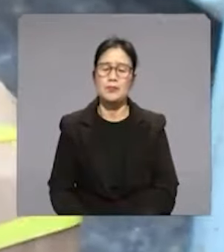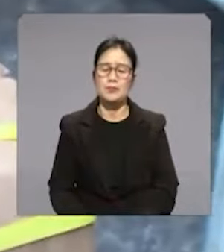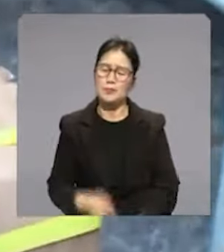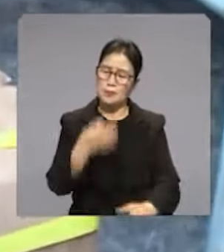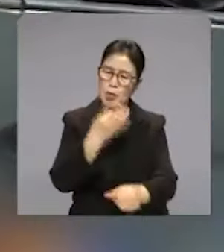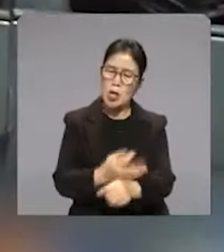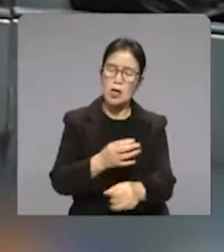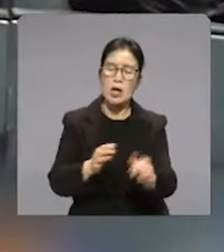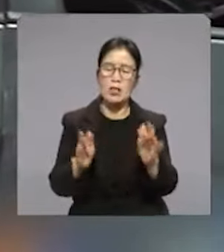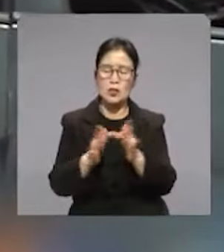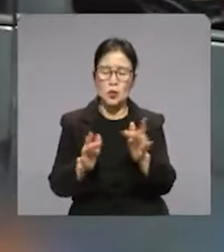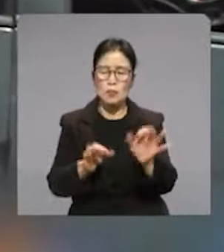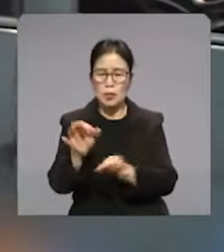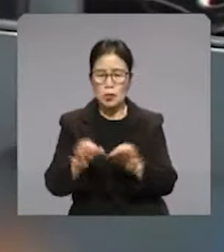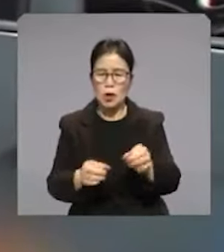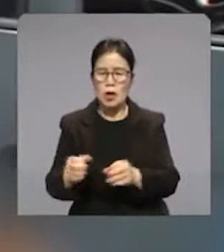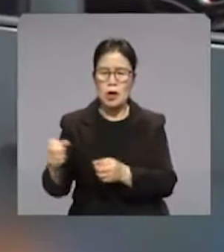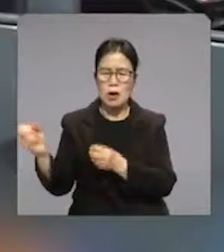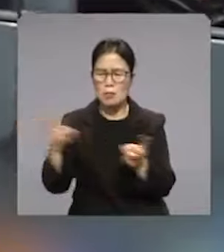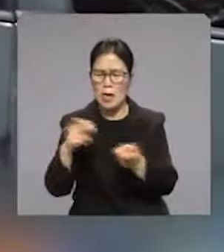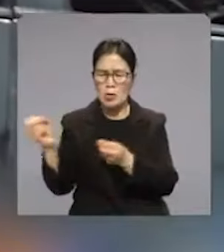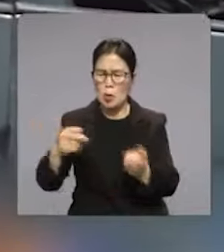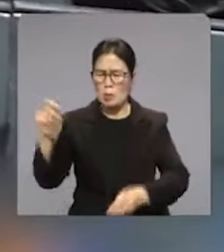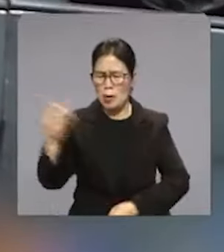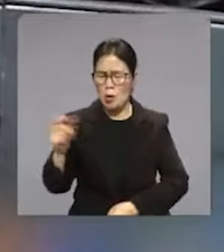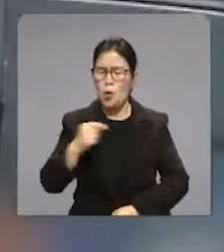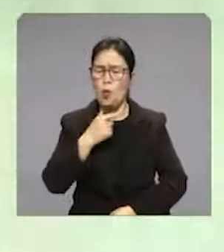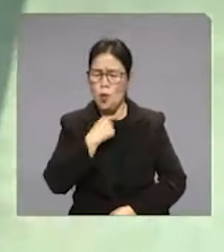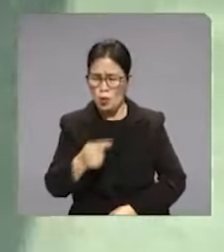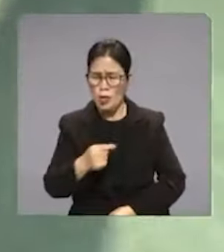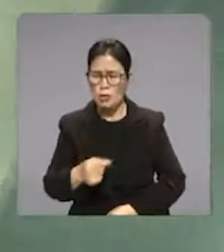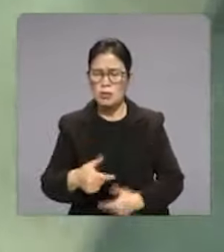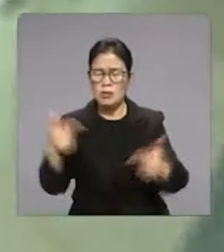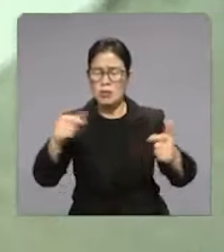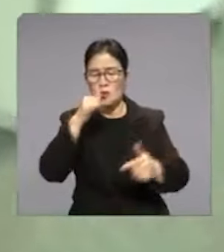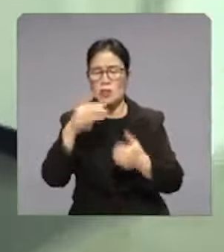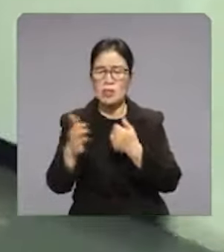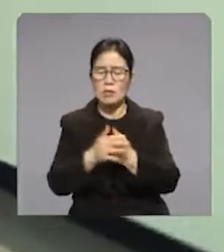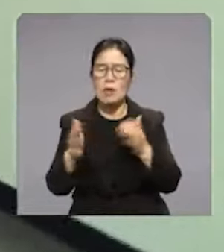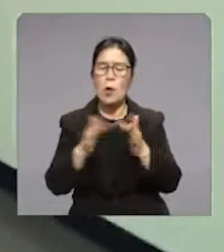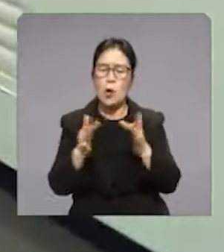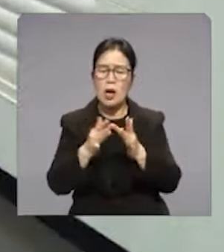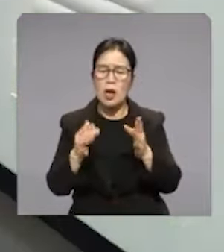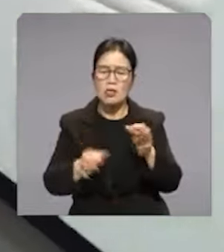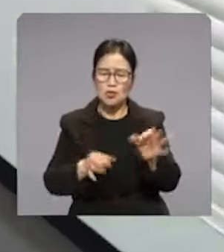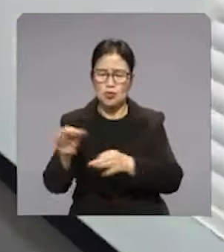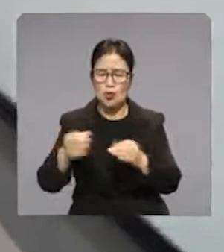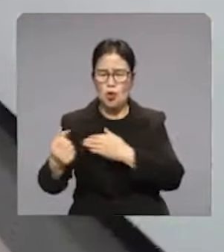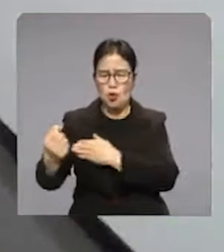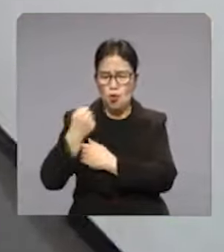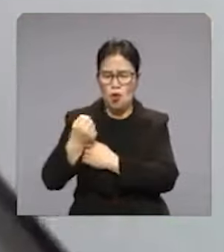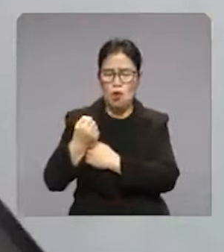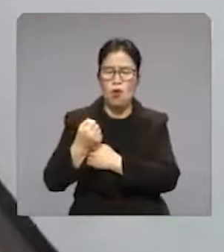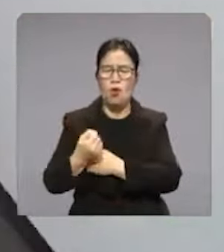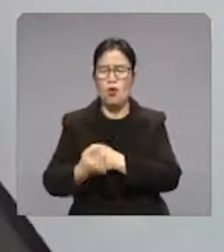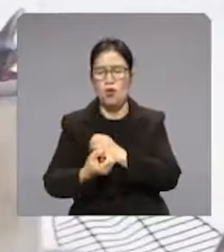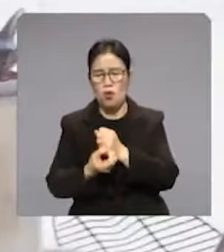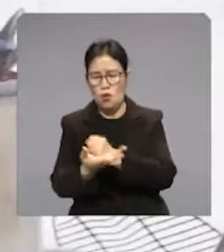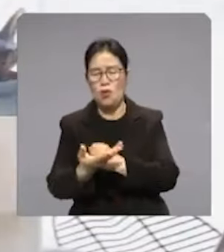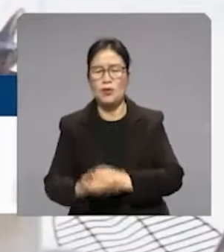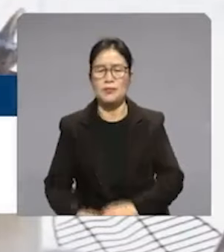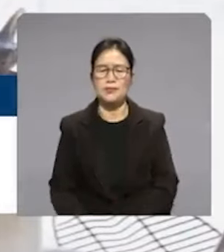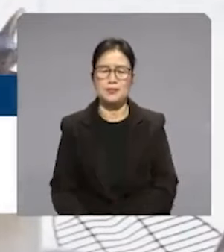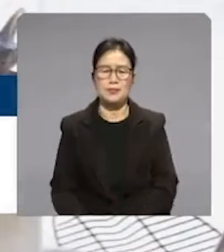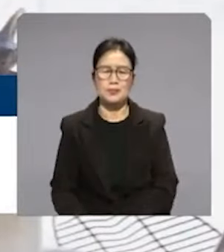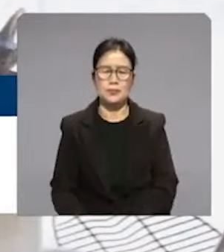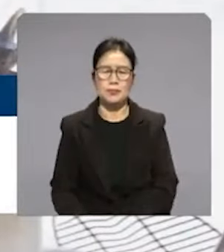편리한 쇼핑과 빠른 배송을 원하는 고객이 늘면서 온라인 유통업체의 영향력이 커졌다는 게 대체적인 분석입니다. 삶이